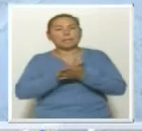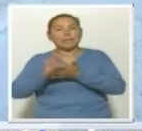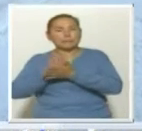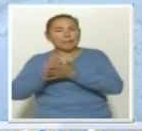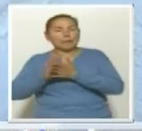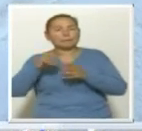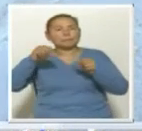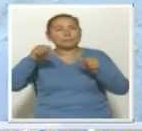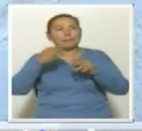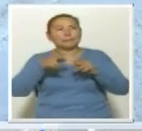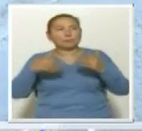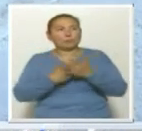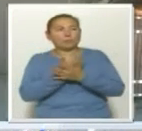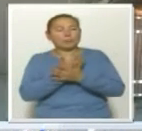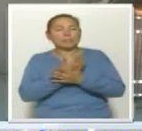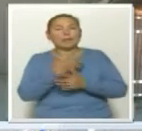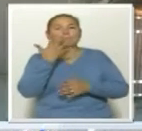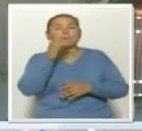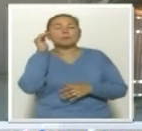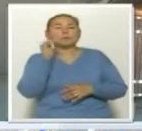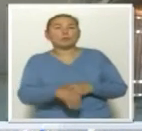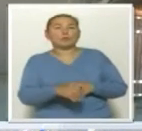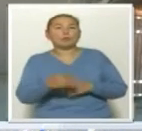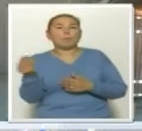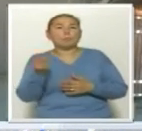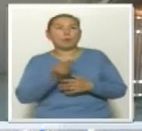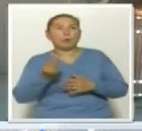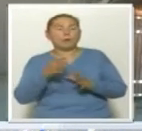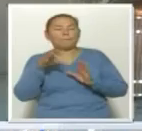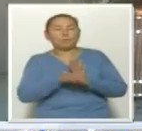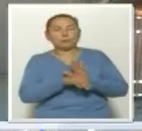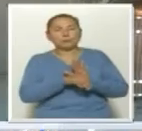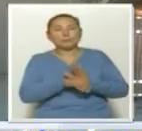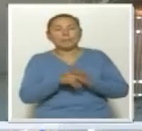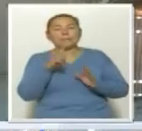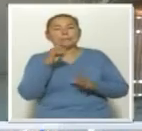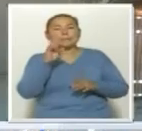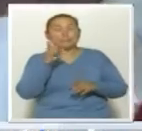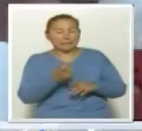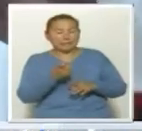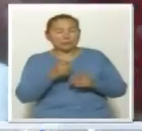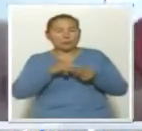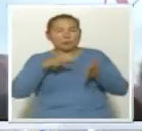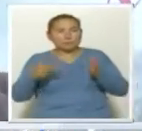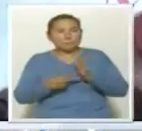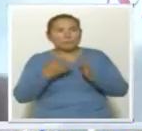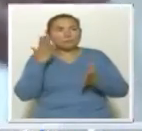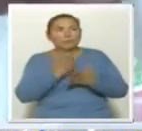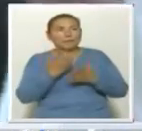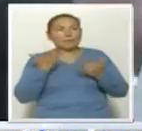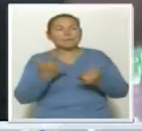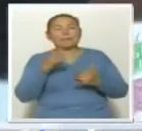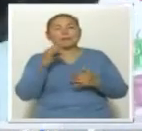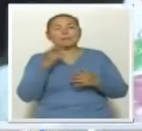шаңын қағып тартып шығарады. Күніне 5 тоннаға дейін ұн өндіруге қауқарлы. Алдағы уақытта цехтің қуаттылығын арттыру жоспарда бар. Айта кетейік, қазір